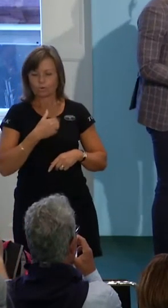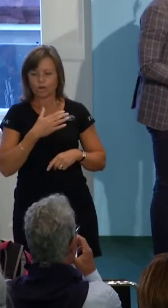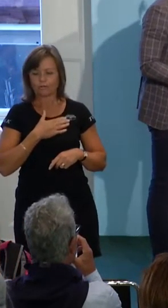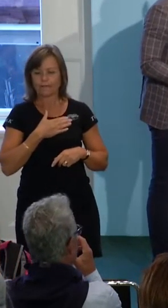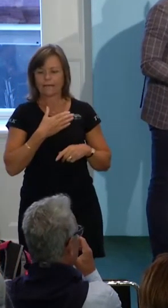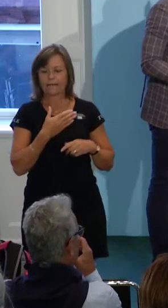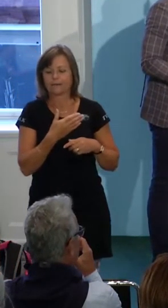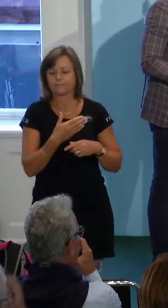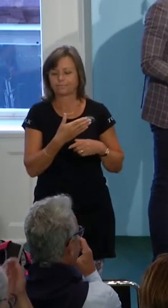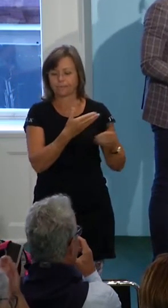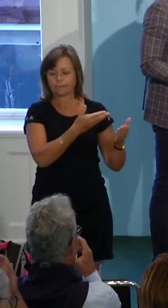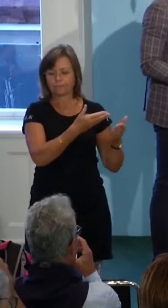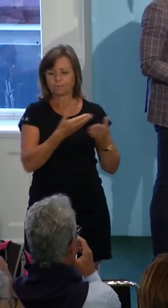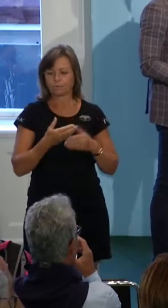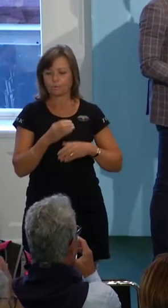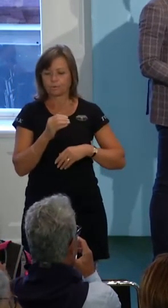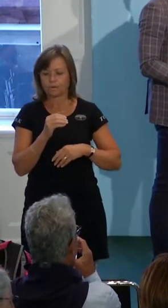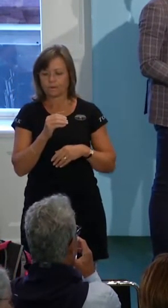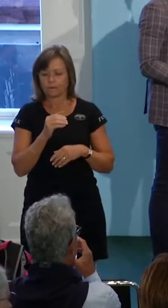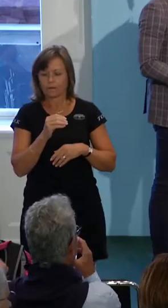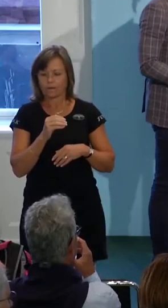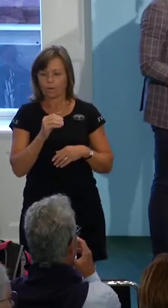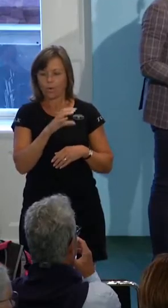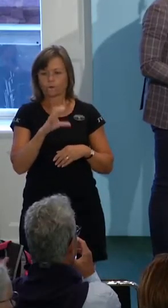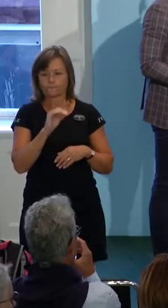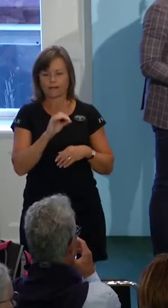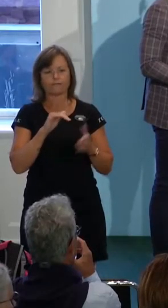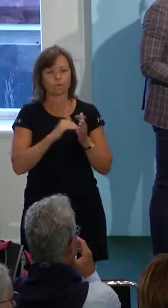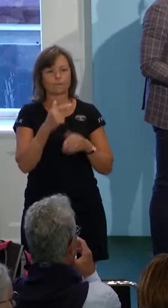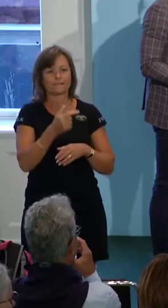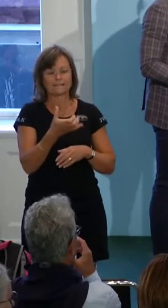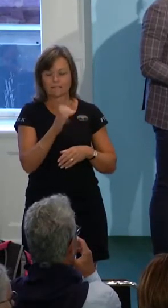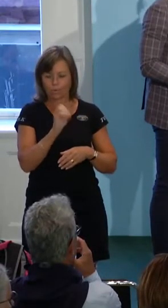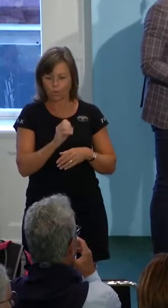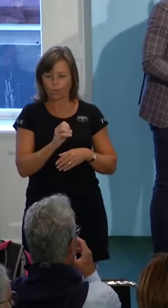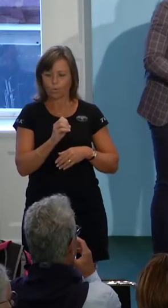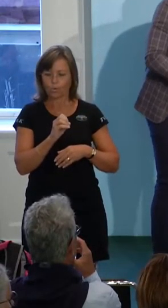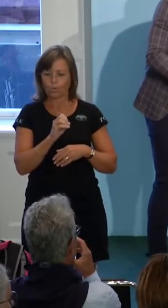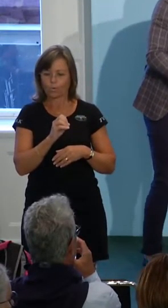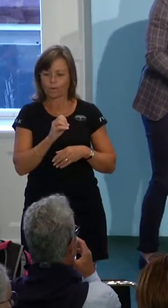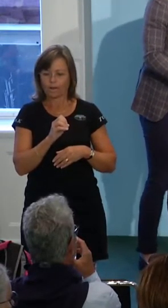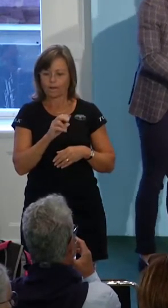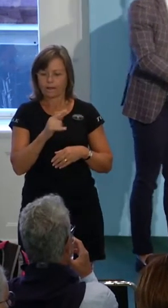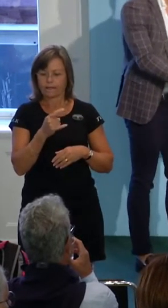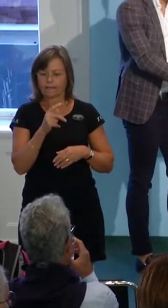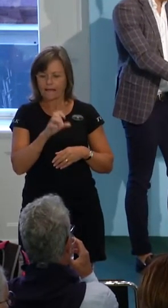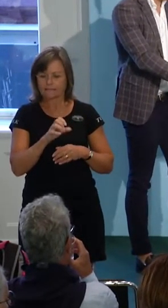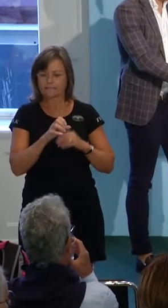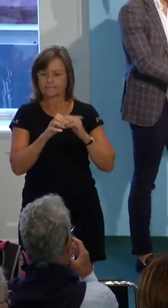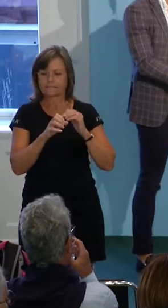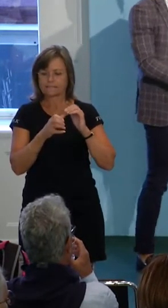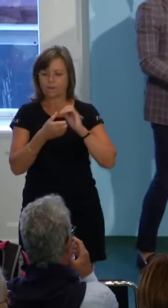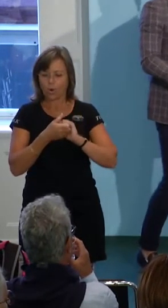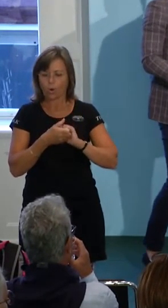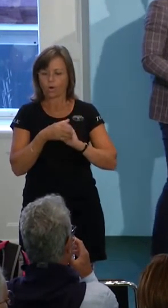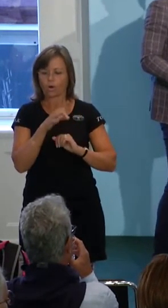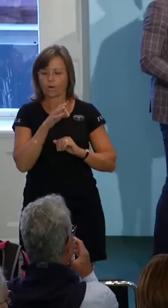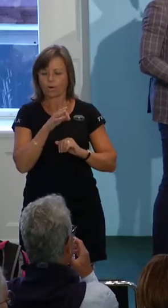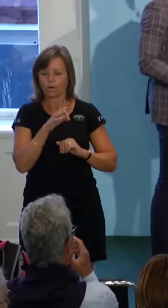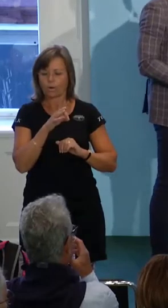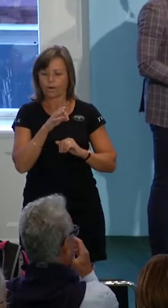upp Åsa Odin Ekman från TCO. Jag skulle vilja bjuda upp Tobias Kranz från Svenskt Näringsliv och Louise Dolk Strömberg som är